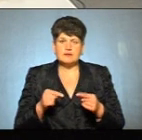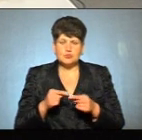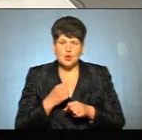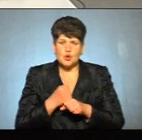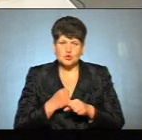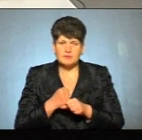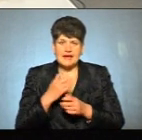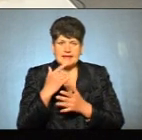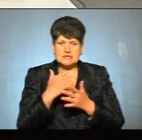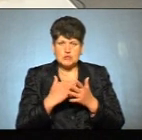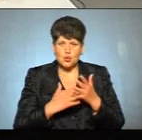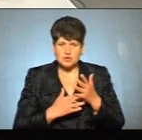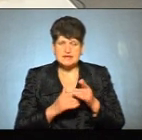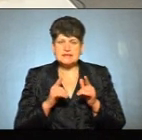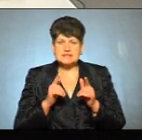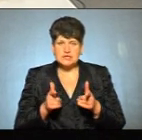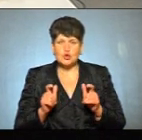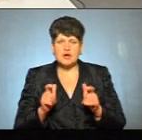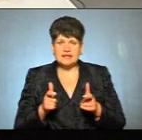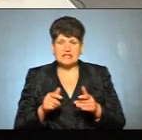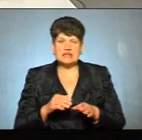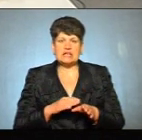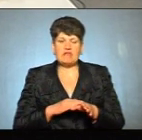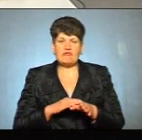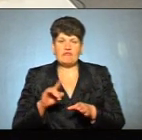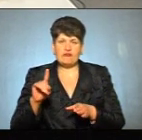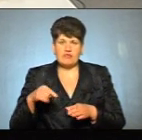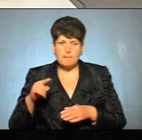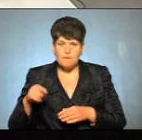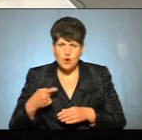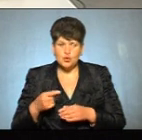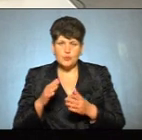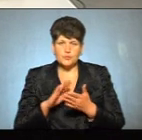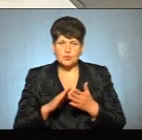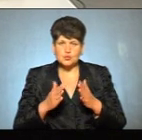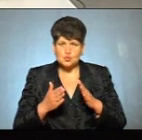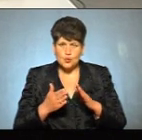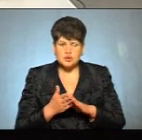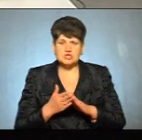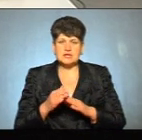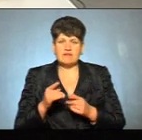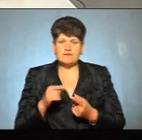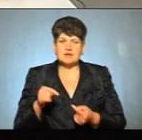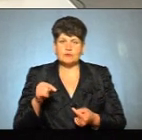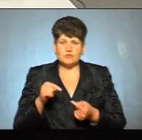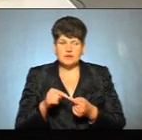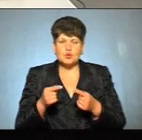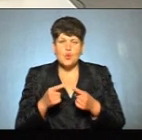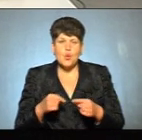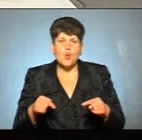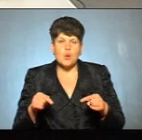розпрацьовані інструкції згідно карантинних вимог, узгоджені з відповідно органами